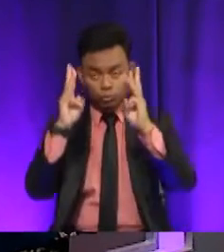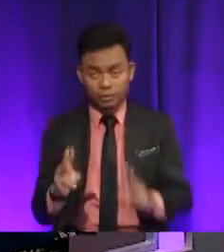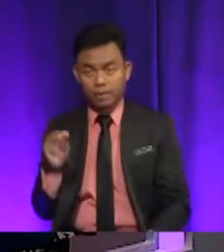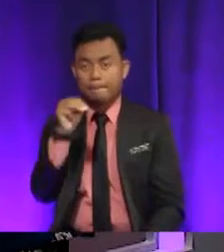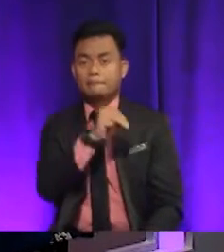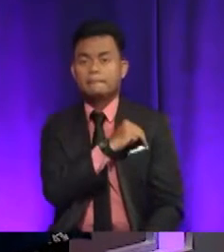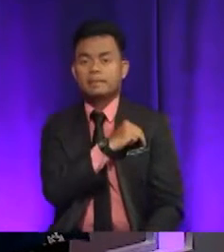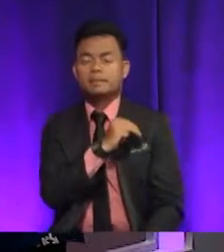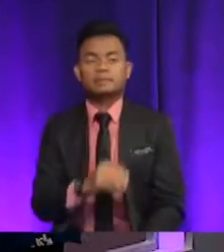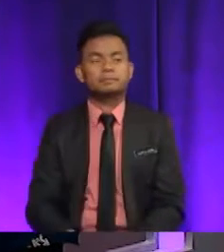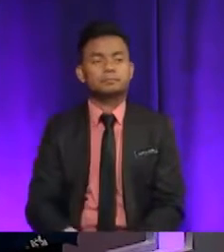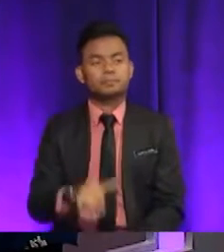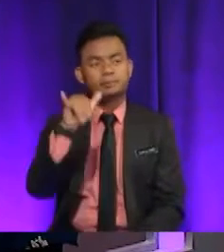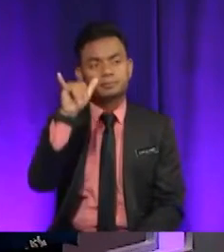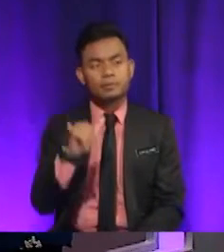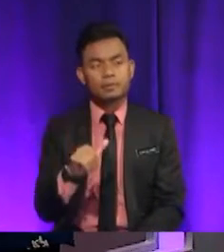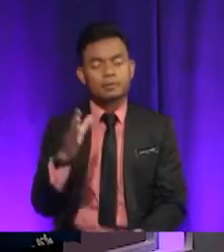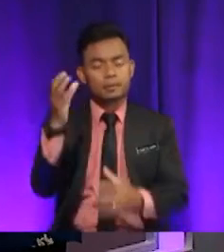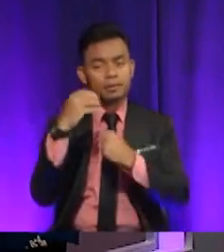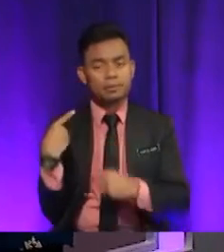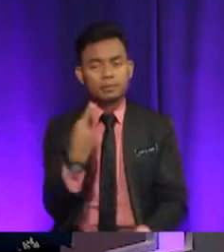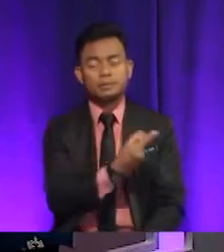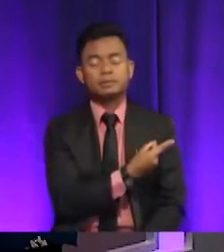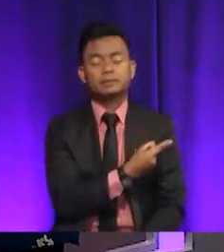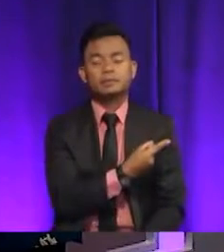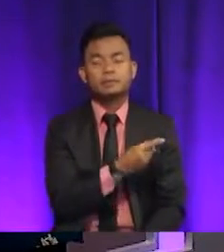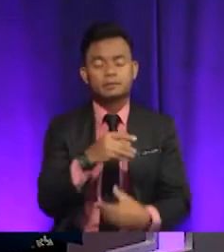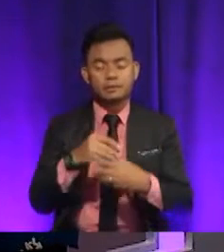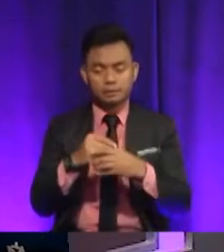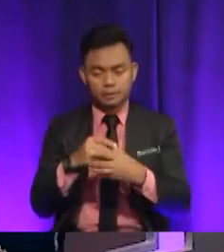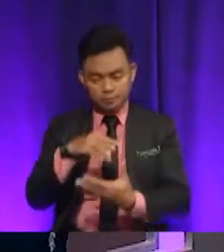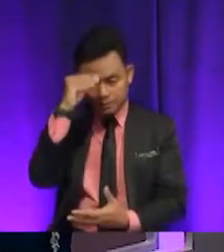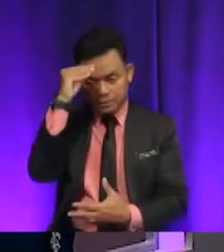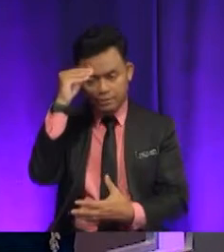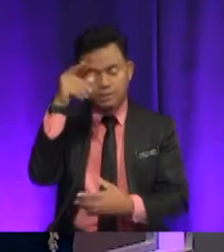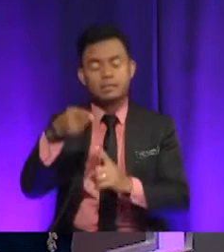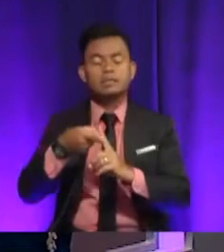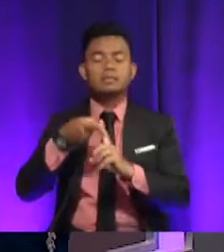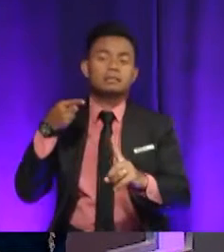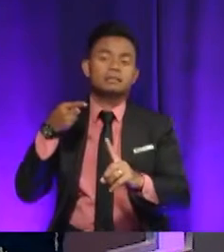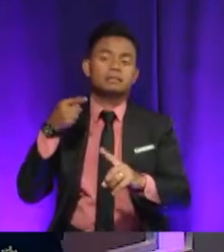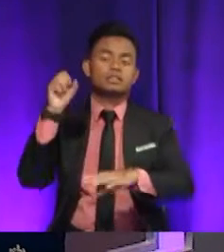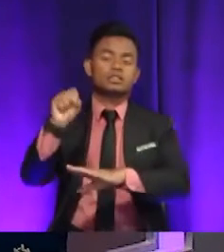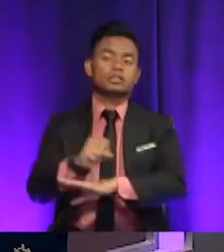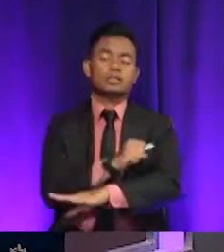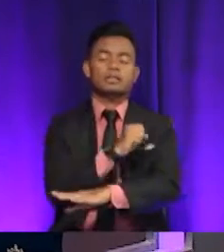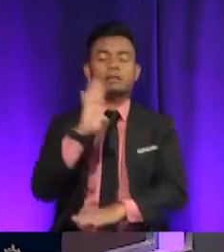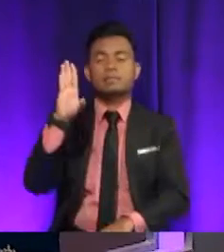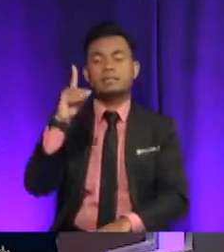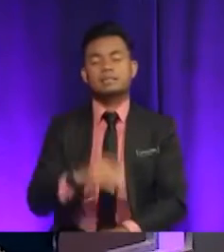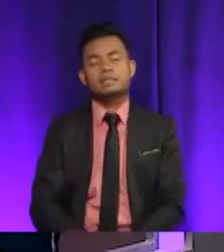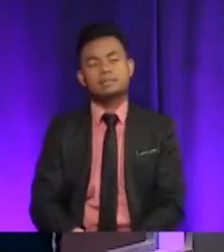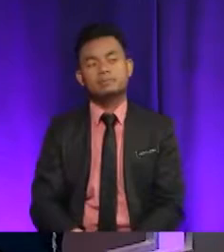oke yang dapat yang kita kupas dalam syair Bidasari Jadi yang pertama sekali kita melihat dulu kepribadian unggul